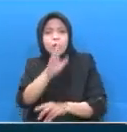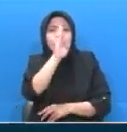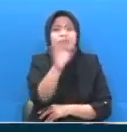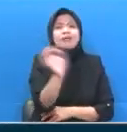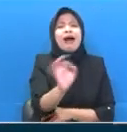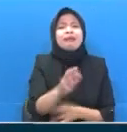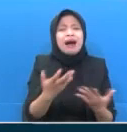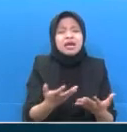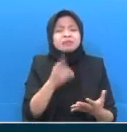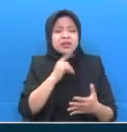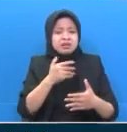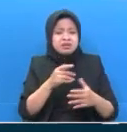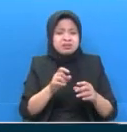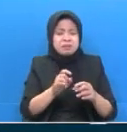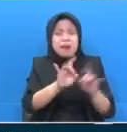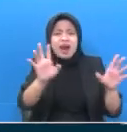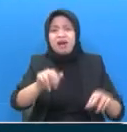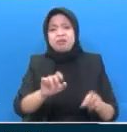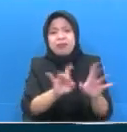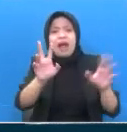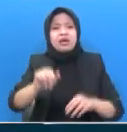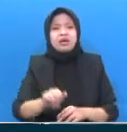Adanya suatu melompat-lompat. Anda lihat dari mana,